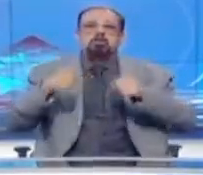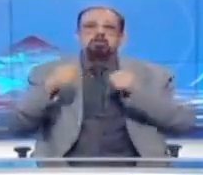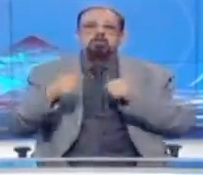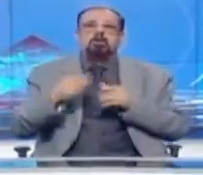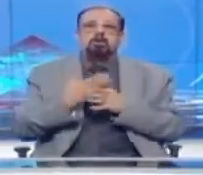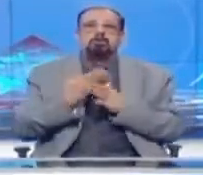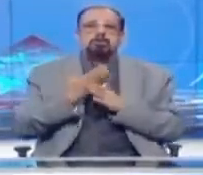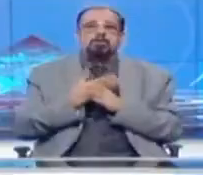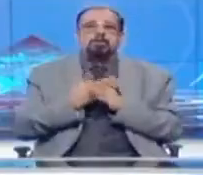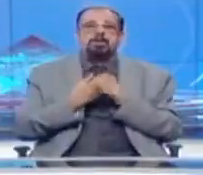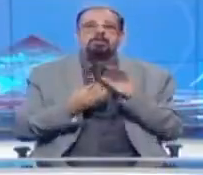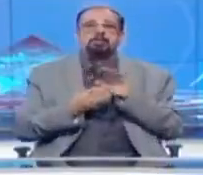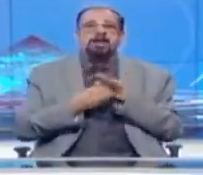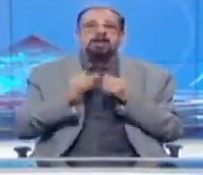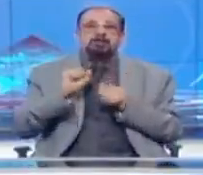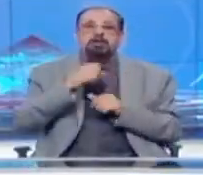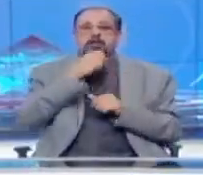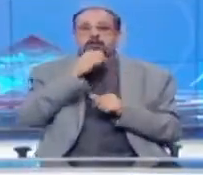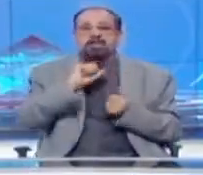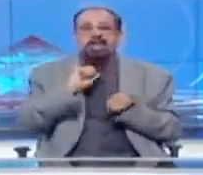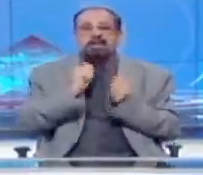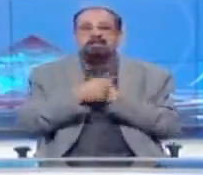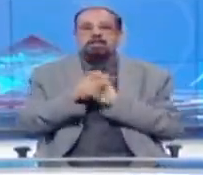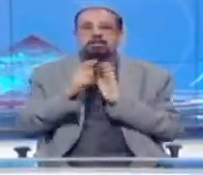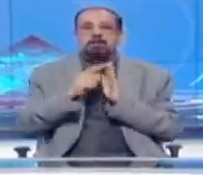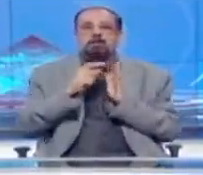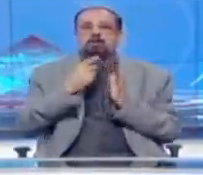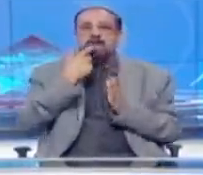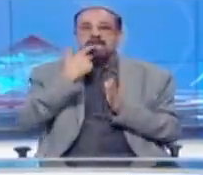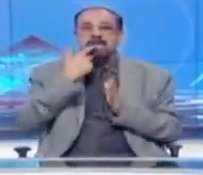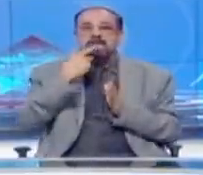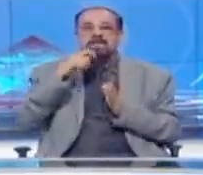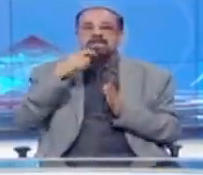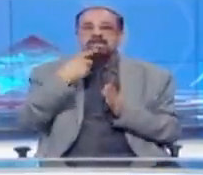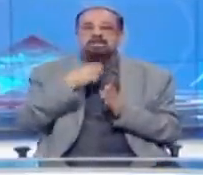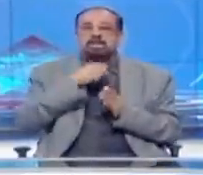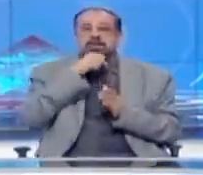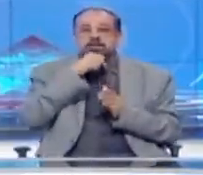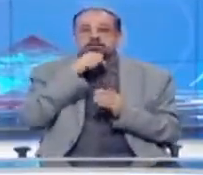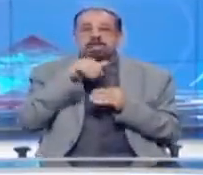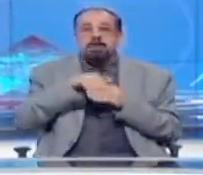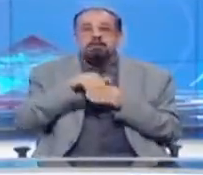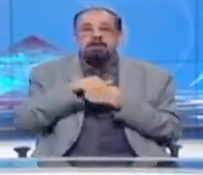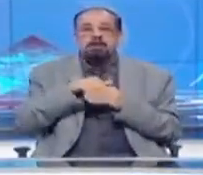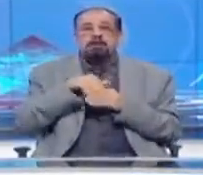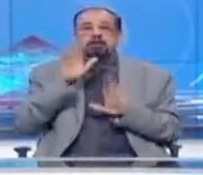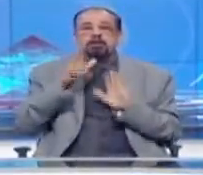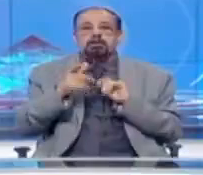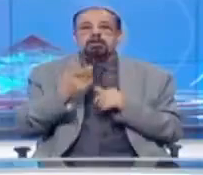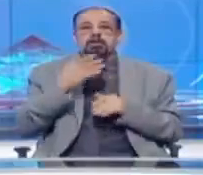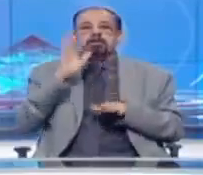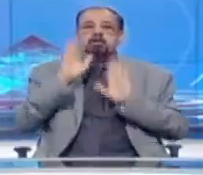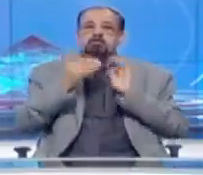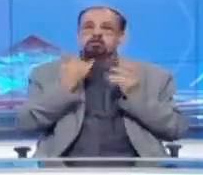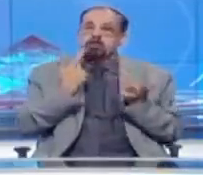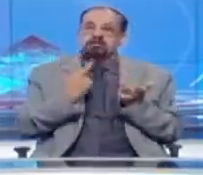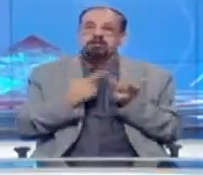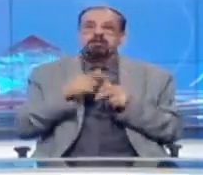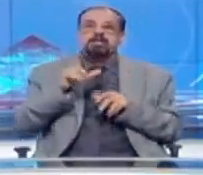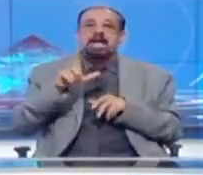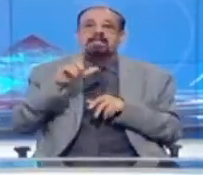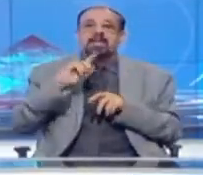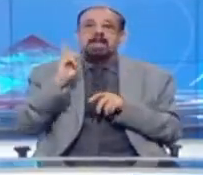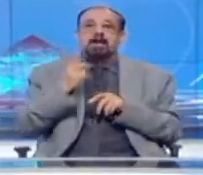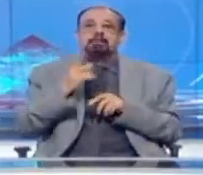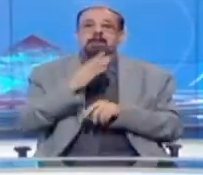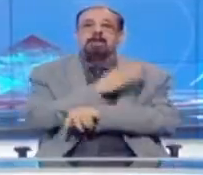للتظاهر احتجاجا على تمرير البرلمان تعديلات قانون التقاعد الأسبوع الماضي دون تصويت. وأعلن الاتحاد